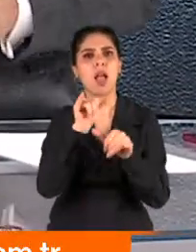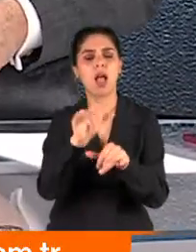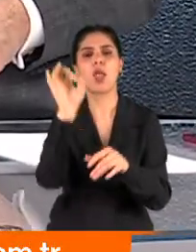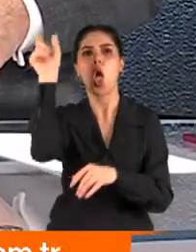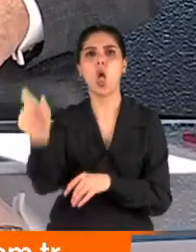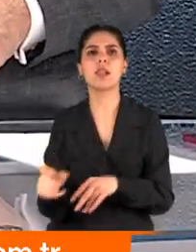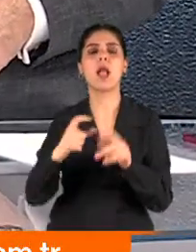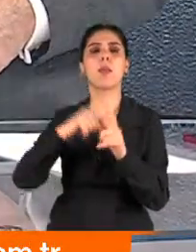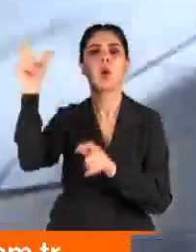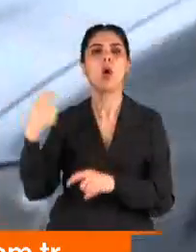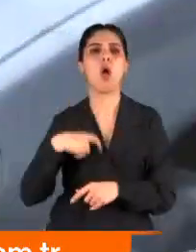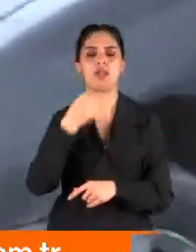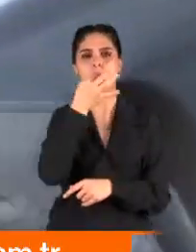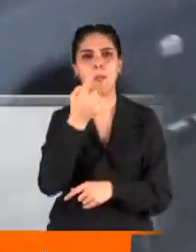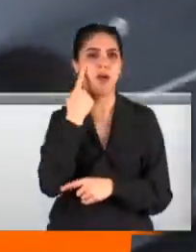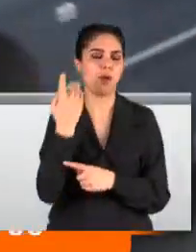haberi.